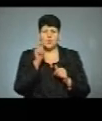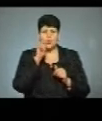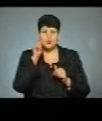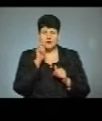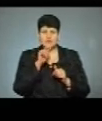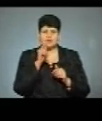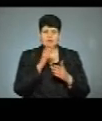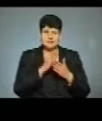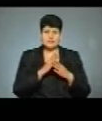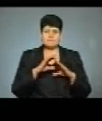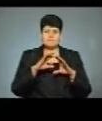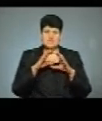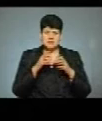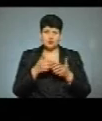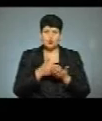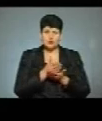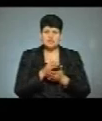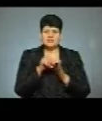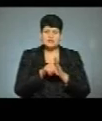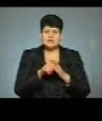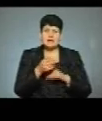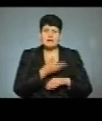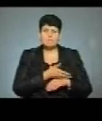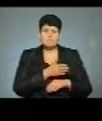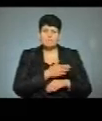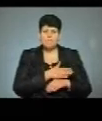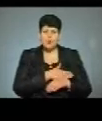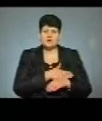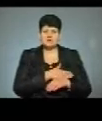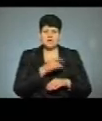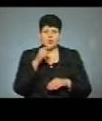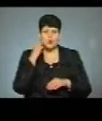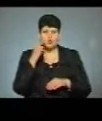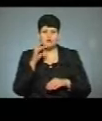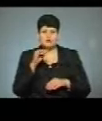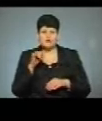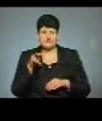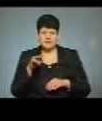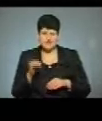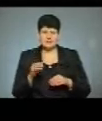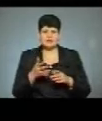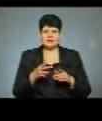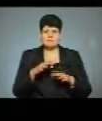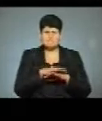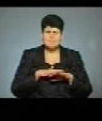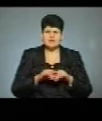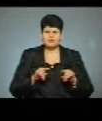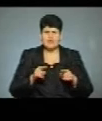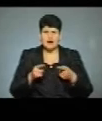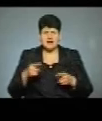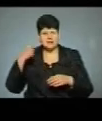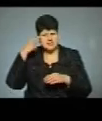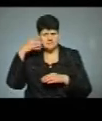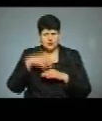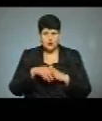її міжнародне політичне значення і польські русофіли і масові арешти свідомих українців в Галичині». Це ті